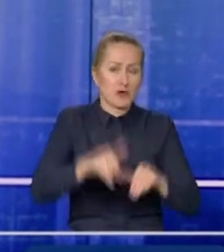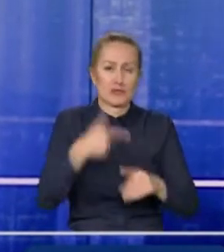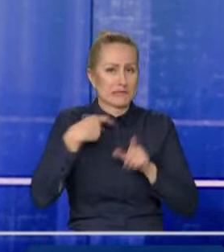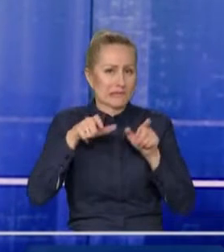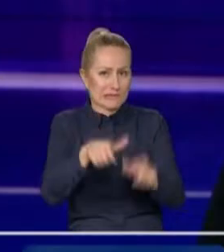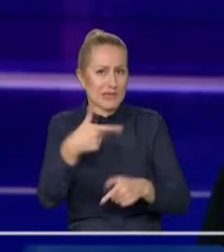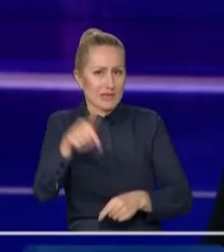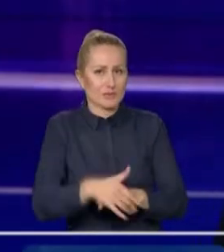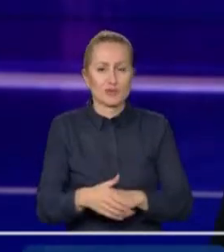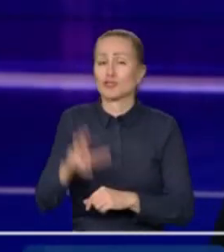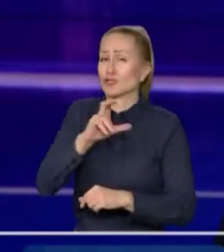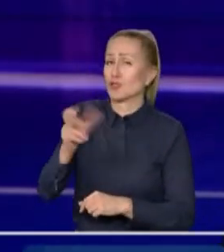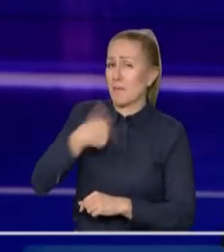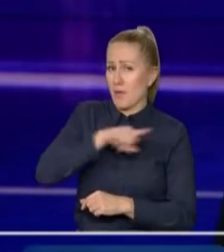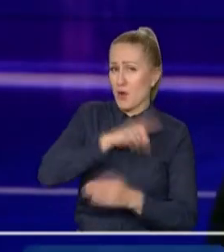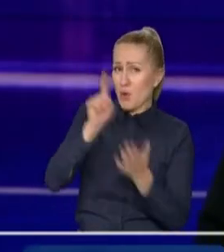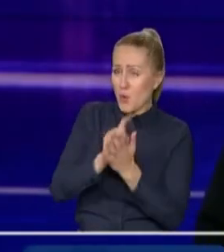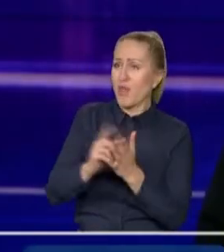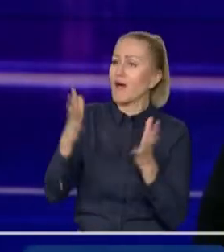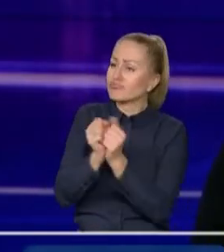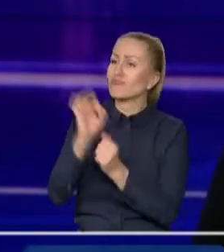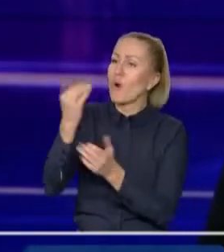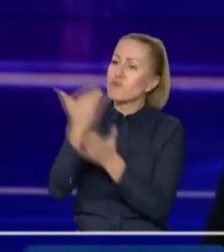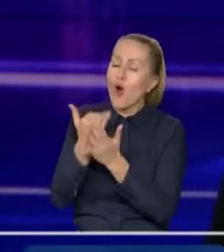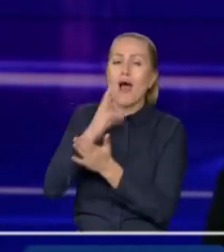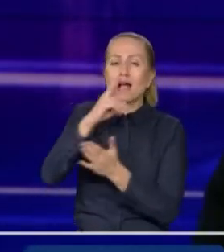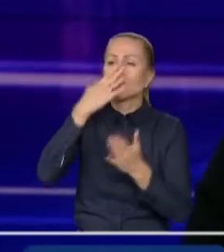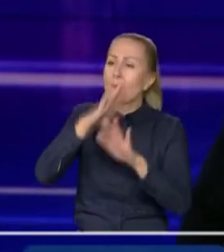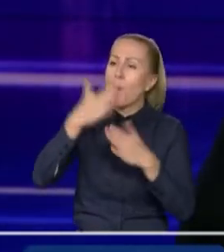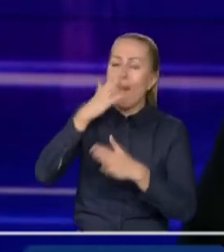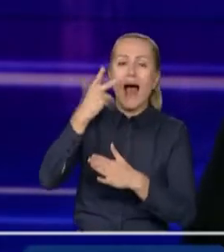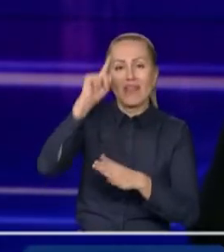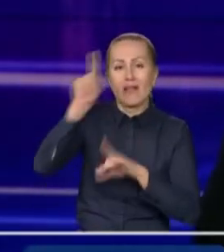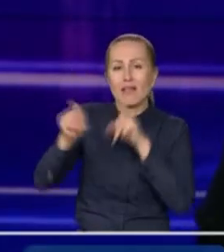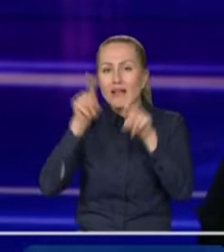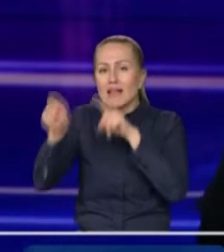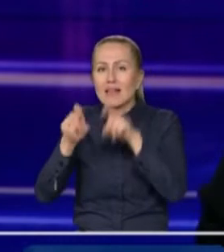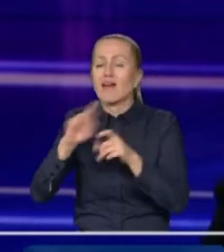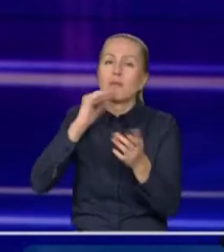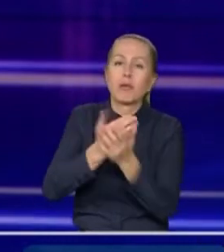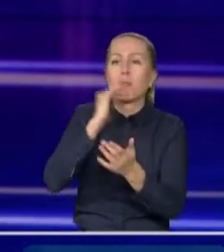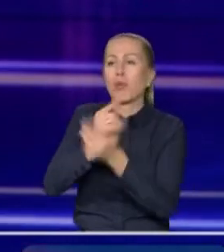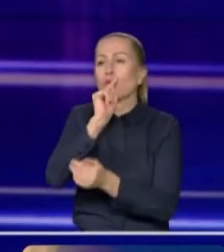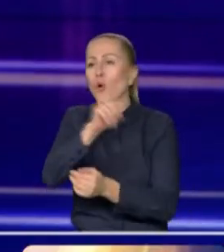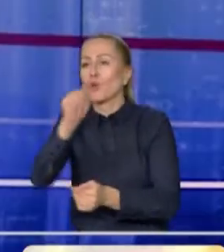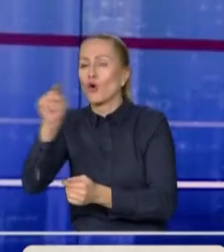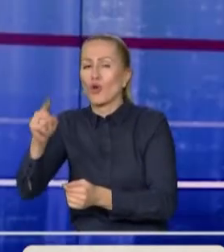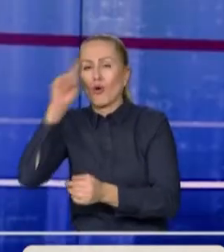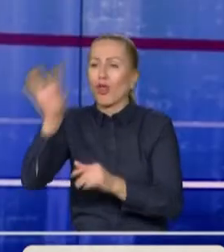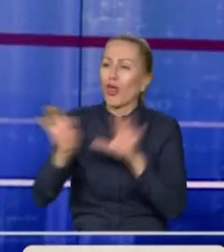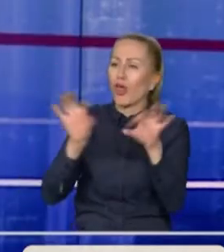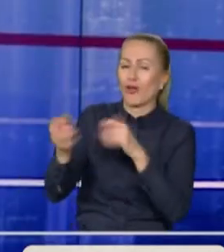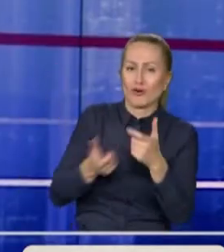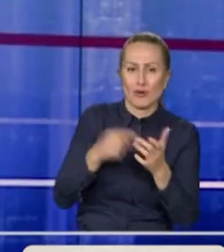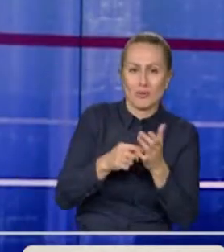trzeba. Czy my się doczekamy takiego programu, z którym każdy będzie się mógł zapoznać, a nie tylko wnioskować na podstawie jakiejś wypowiedzi od czasu do czasu? Na pewno